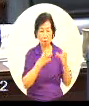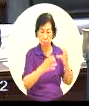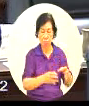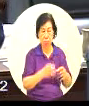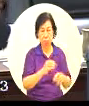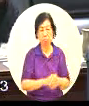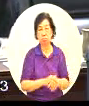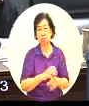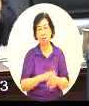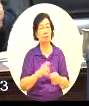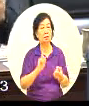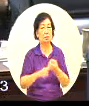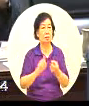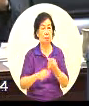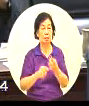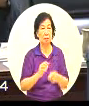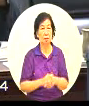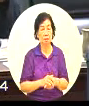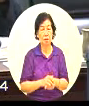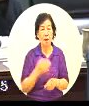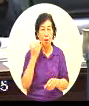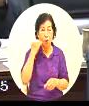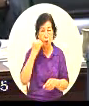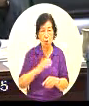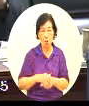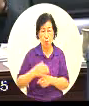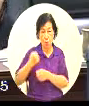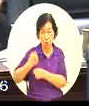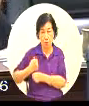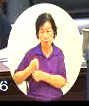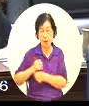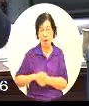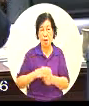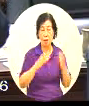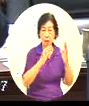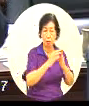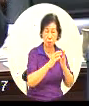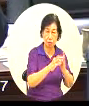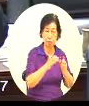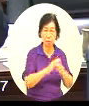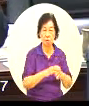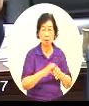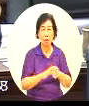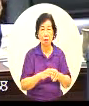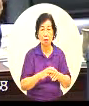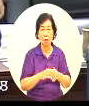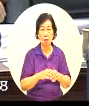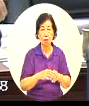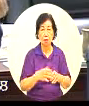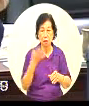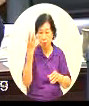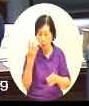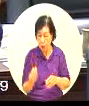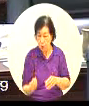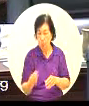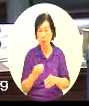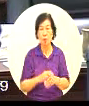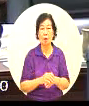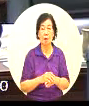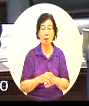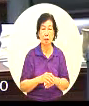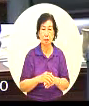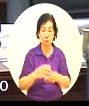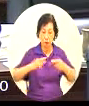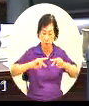猜测了。我兵役局如果会当来收编，来互来体育局，会当较大空